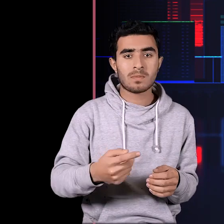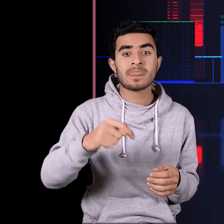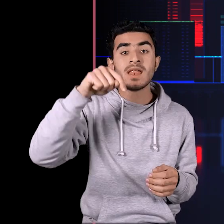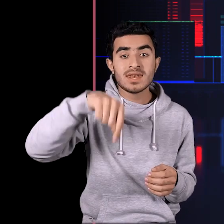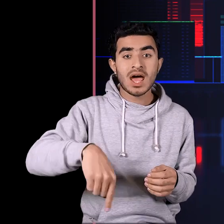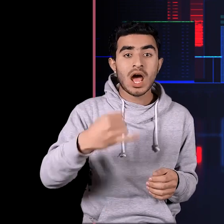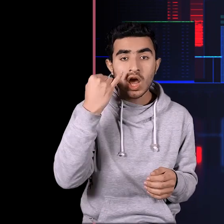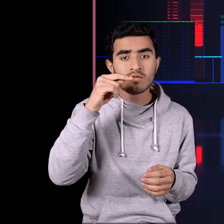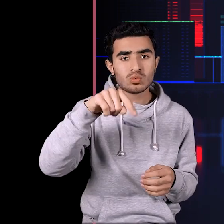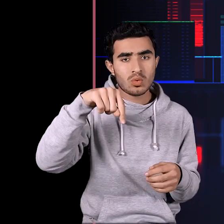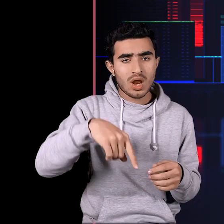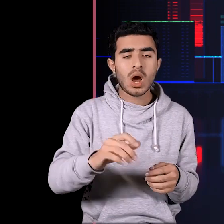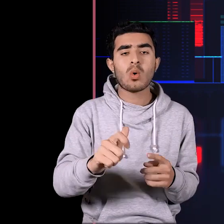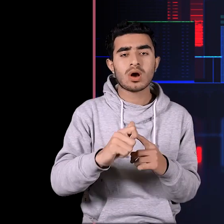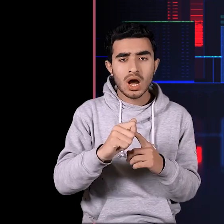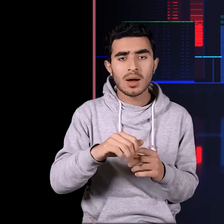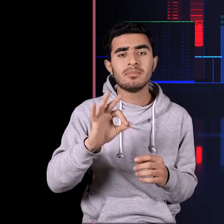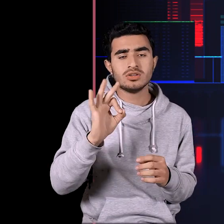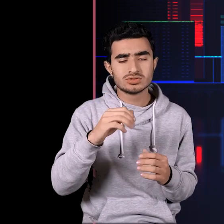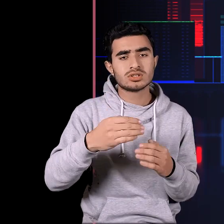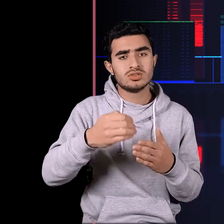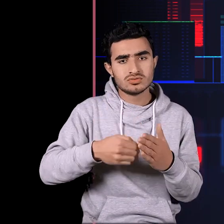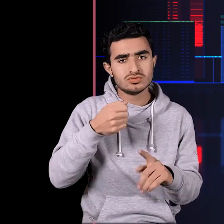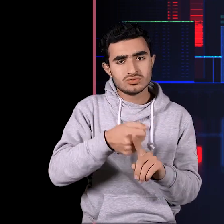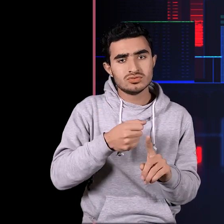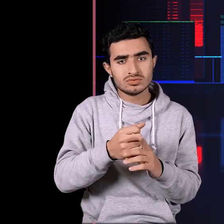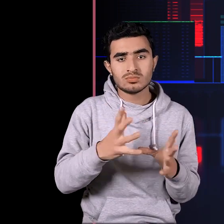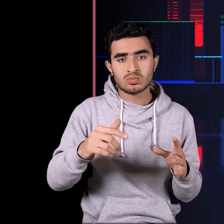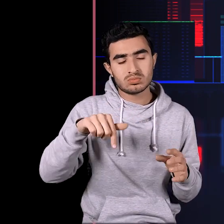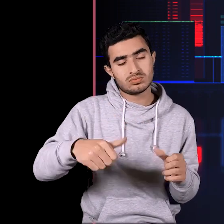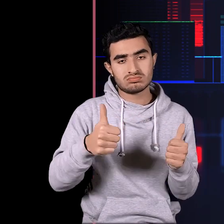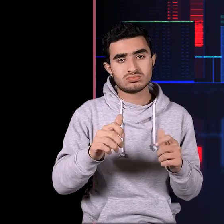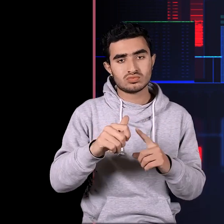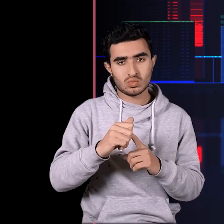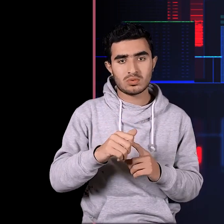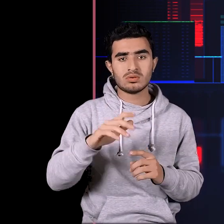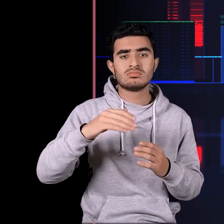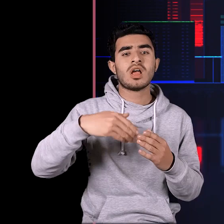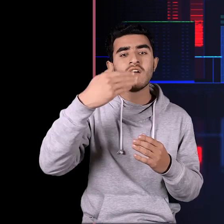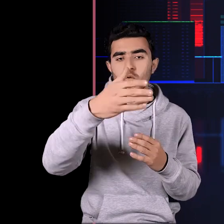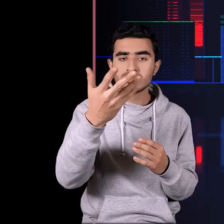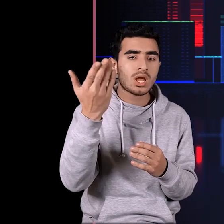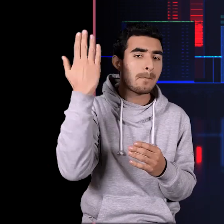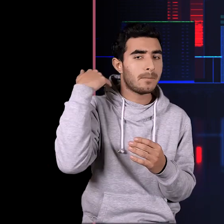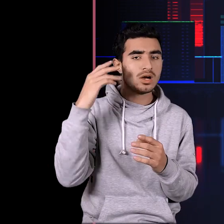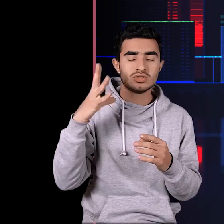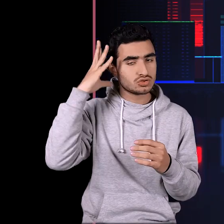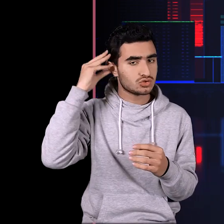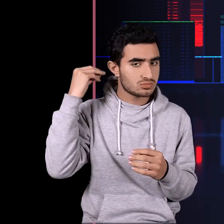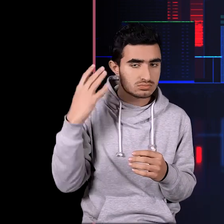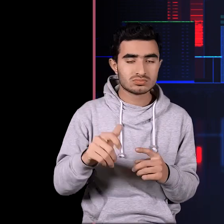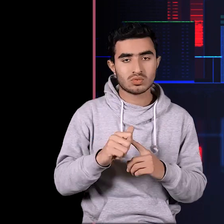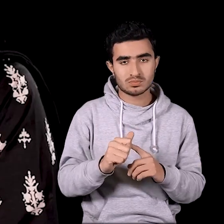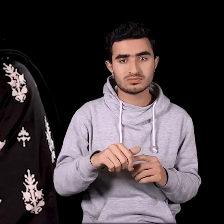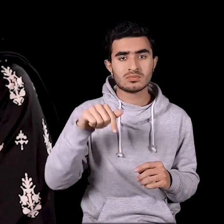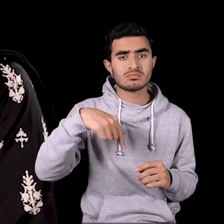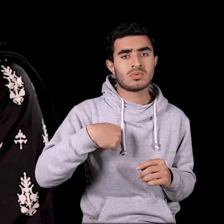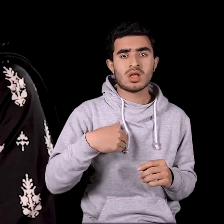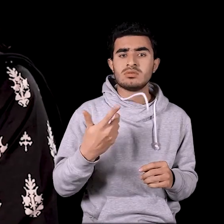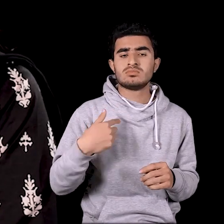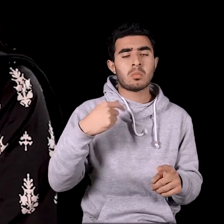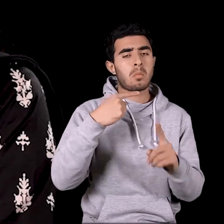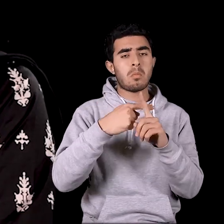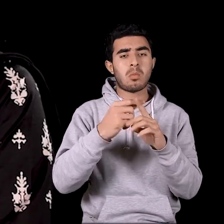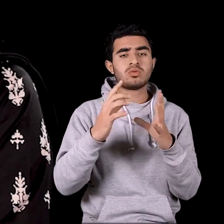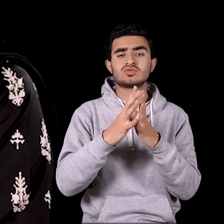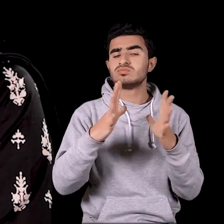प्रेजेंट टाइम इज़ द टाइम वेयर यू हैव टू मेक द मोस्ट ऑफ इट. मैं तो बहुत ऑप्टिमिस्टिक हूँ और मैं हर बुरी वक्त